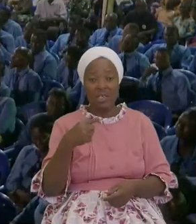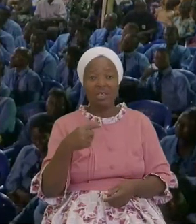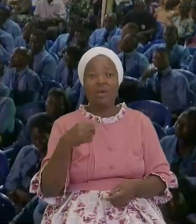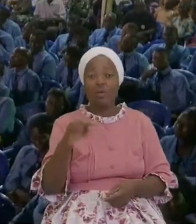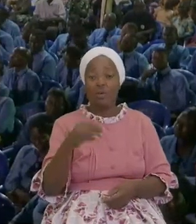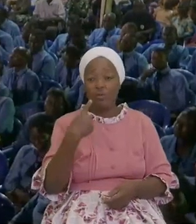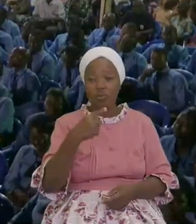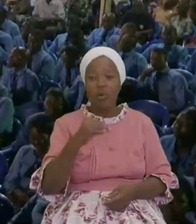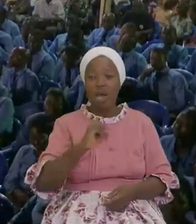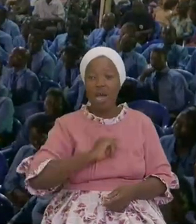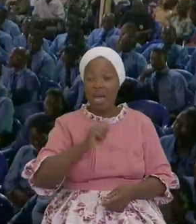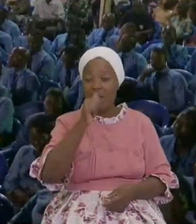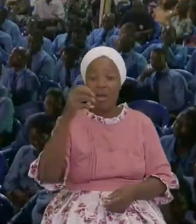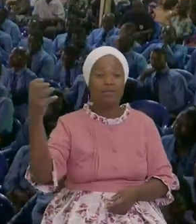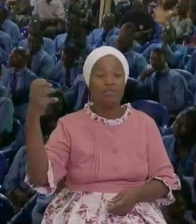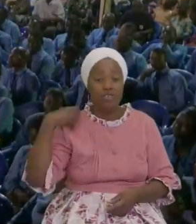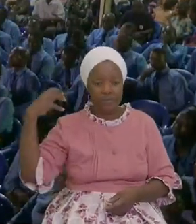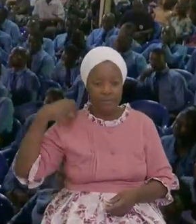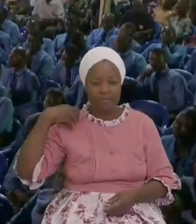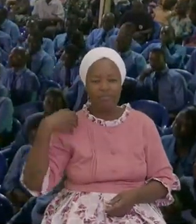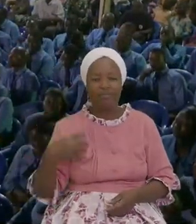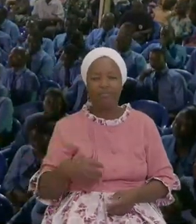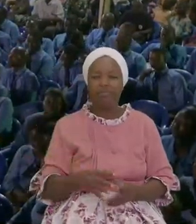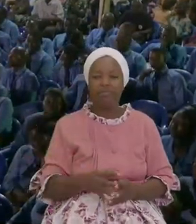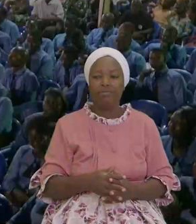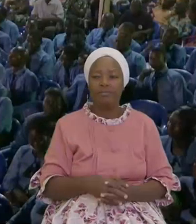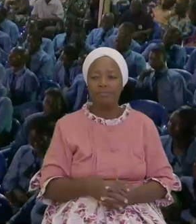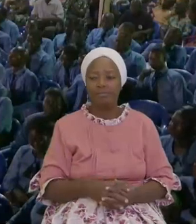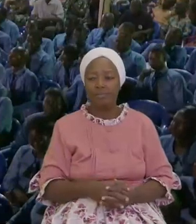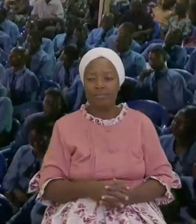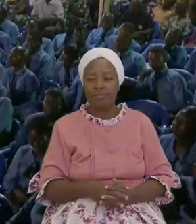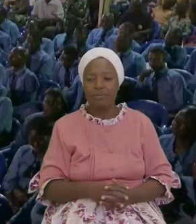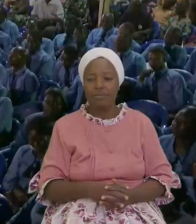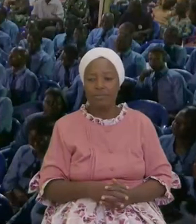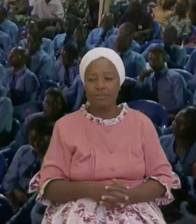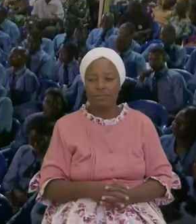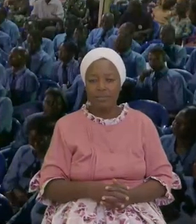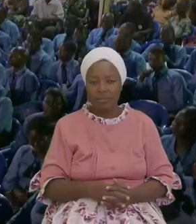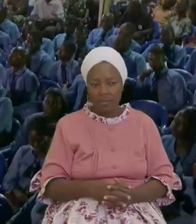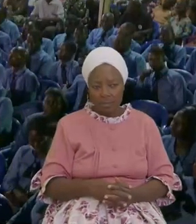Et l'apôtre Paul dit, dont je suis le premier.